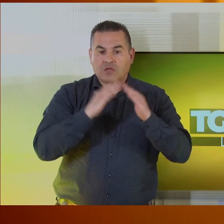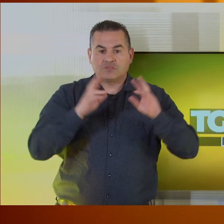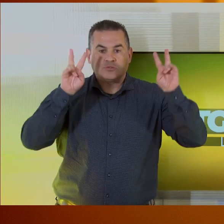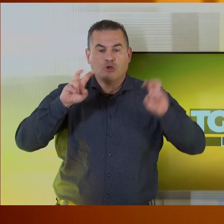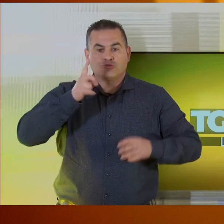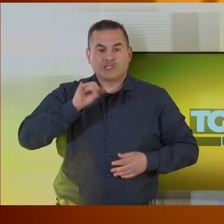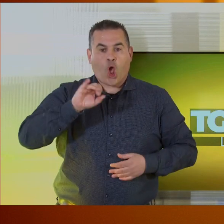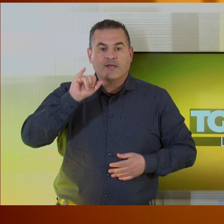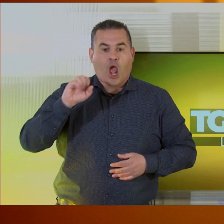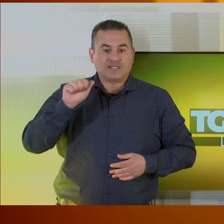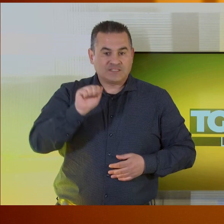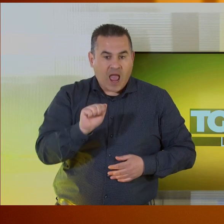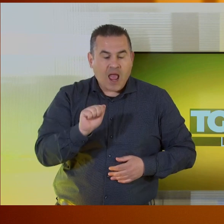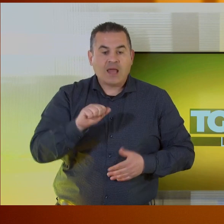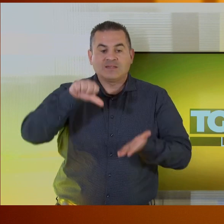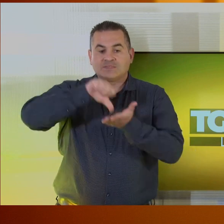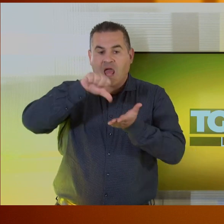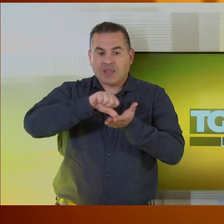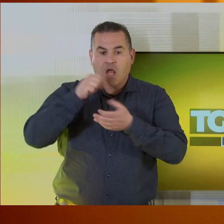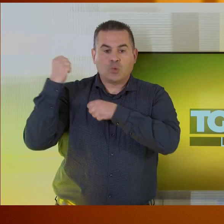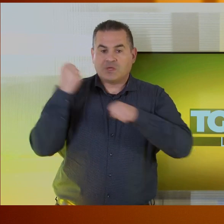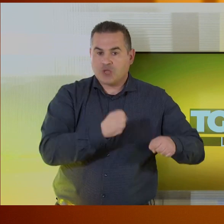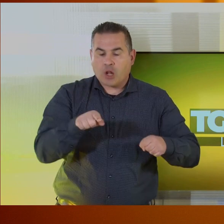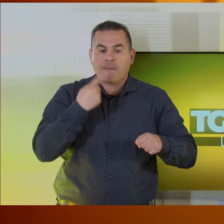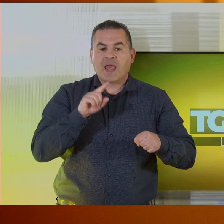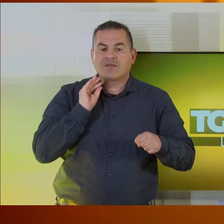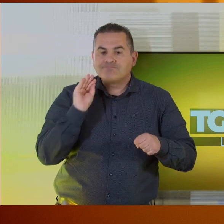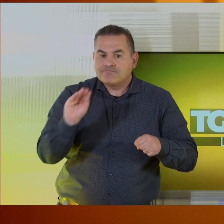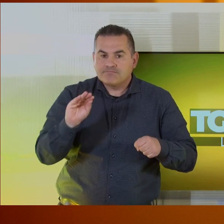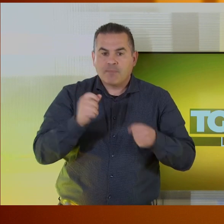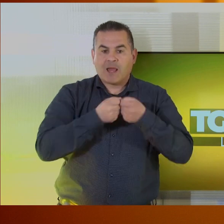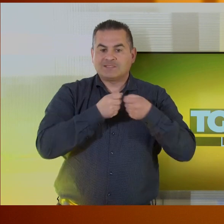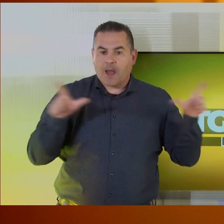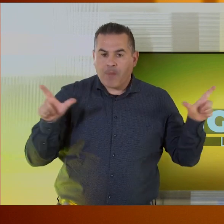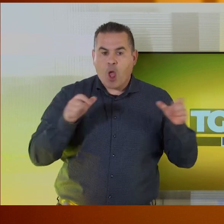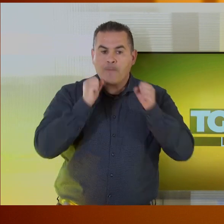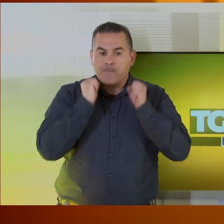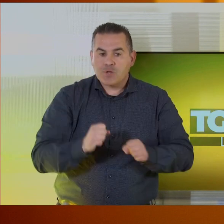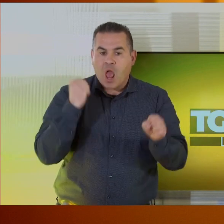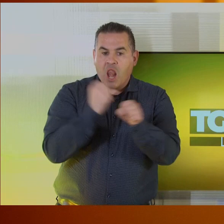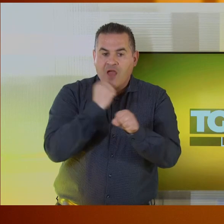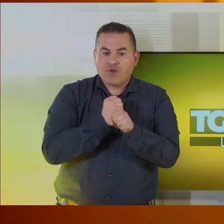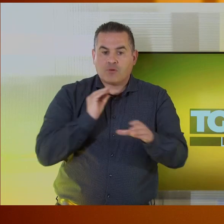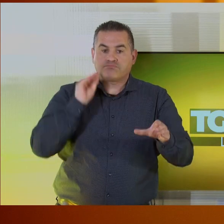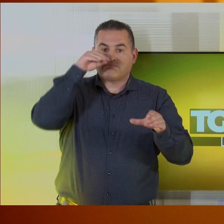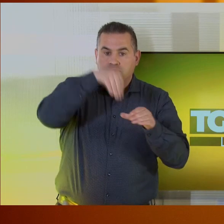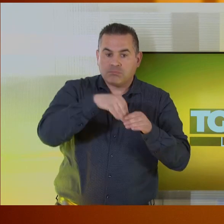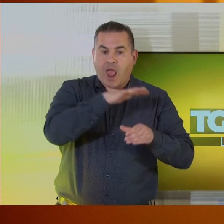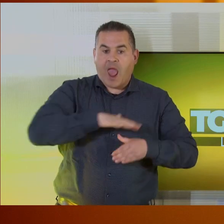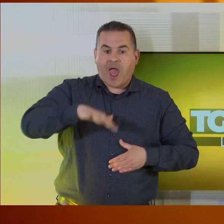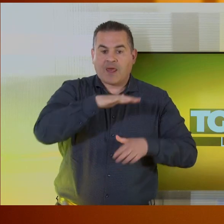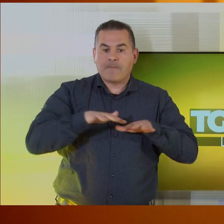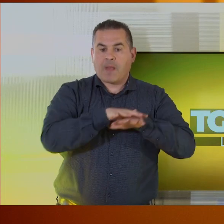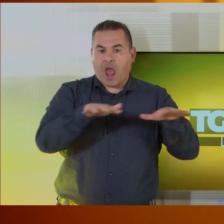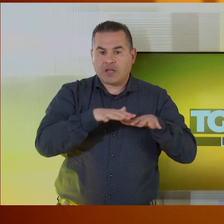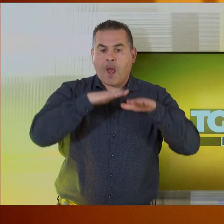all'interno dell'area marina protetta. Una situazione complessa che ha portato Cristian Mulas, presidente della Commissione Comunale Ambiente di Alghero, ad annunciare